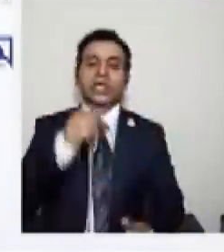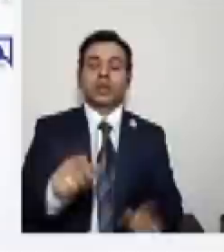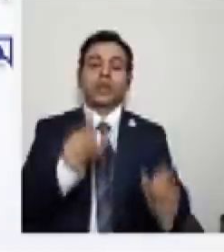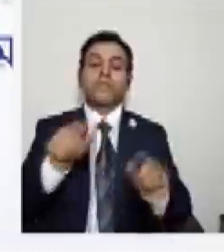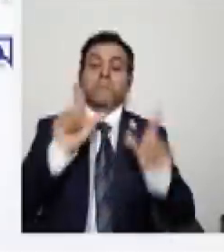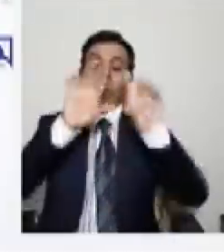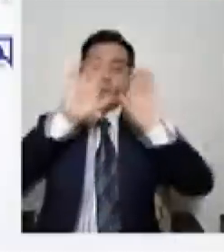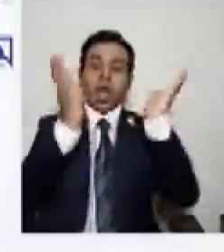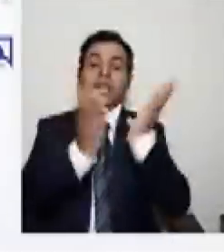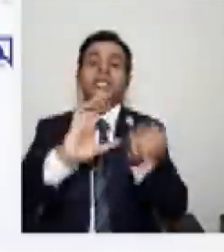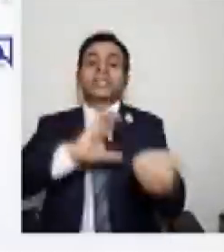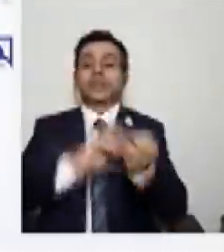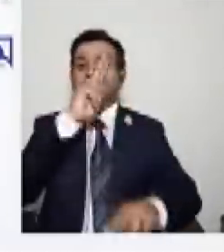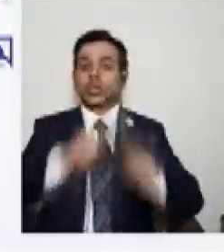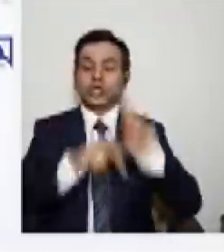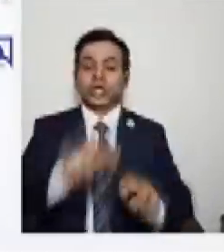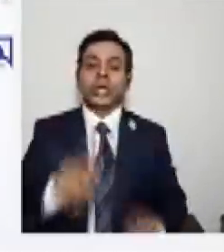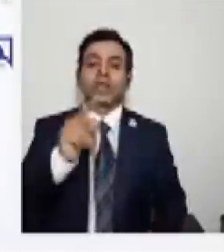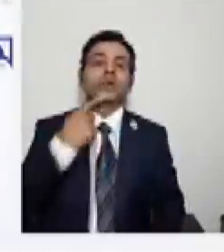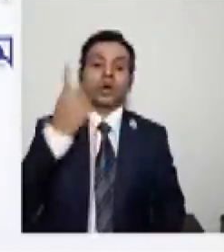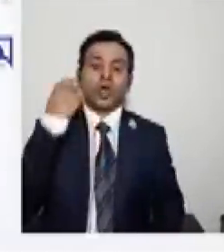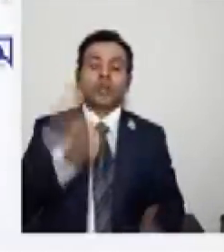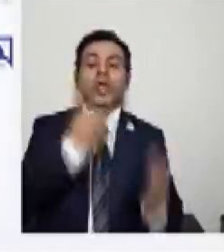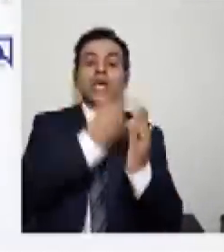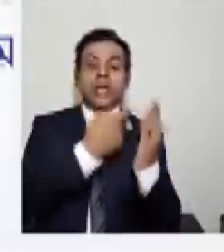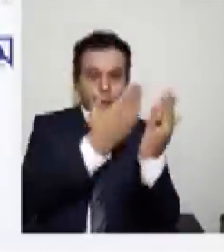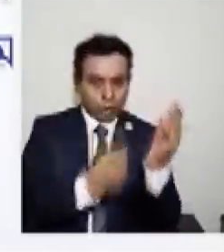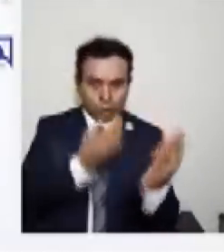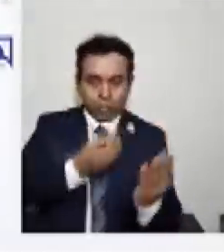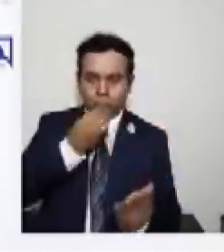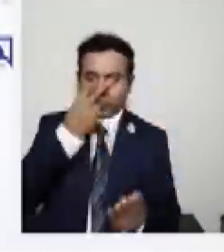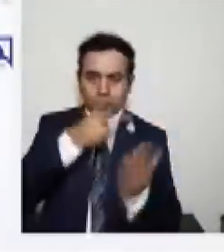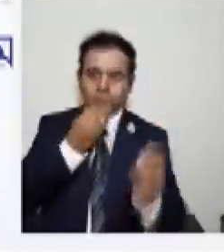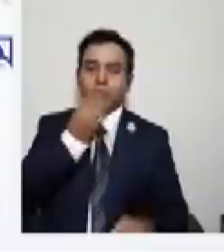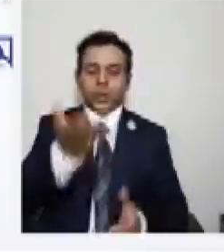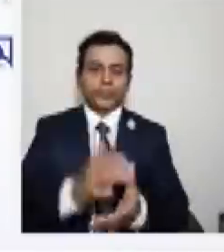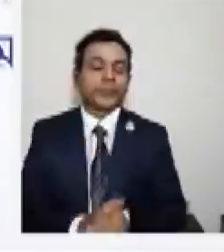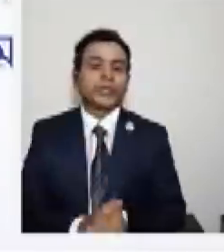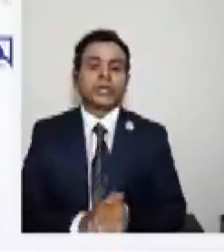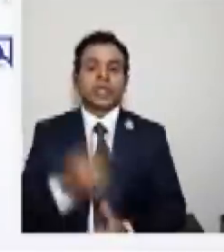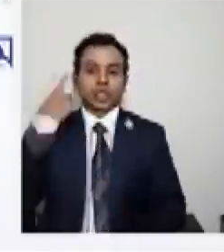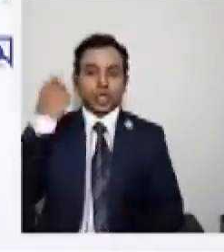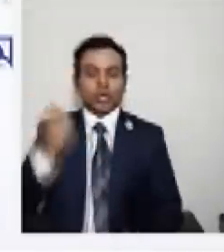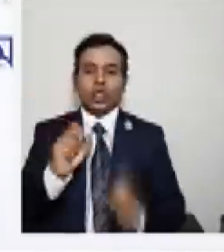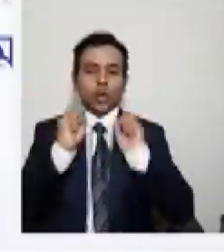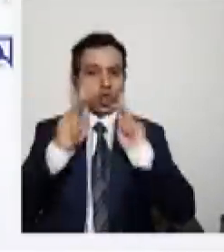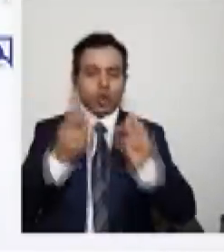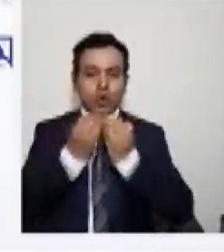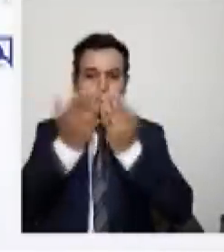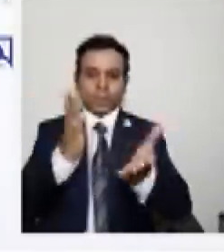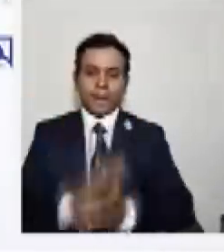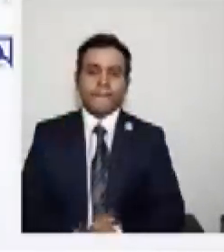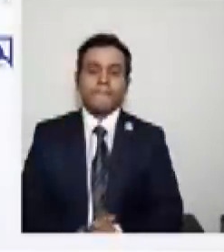4,61,715 জন। দক্ষিণ পূর্ব এশিয়া এবং বিশ্ব পরিস্থিতি সংগ্রহ করা হচ্ছে বিশ্ব স্বাস্থ্য সংস্থা সিচুয়েশন রিপোর্ট 21 জুন 2020